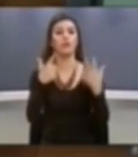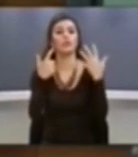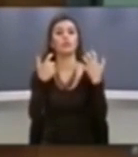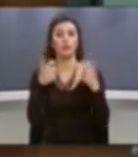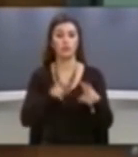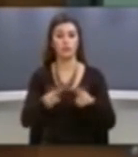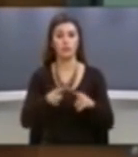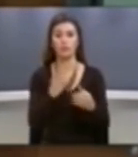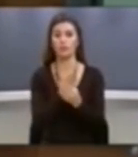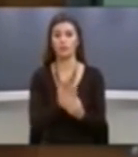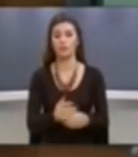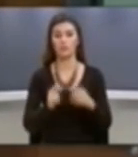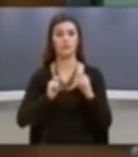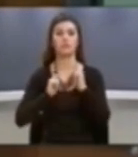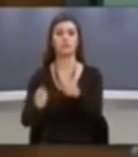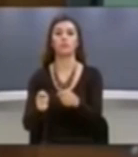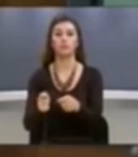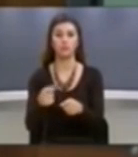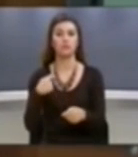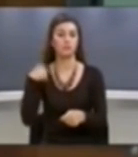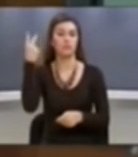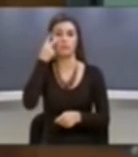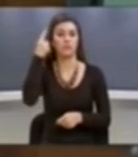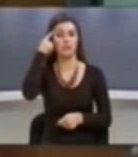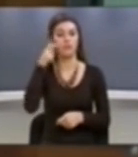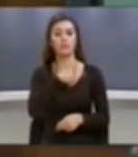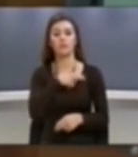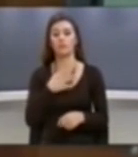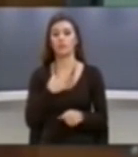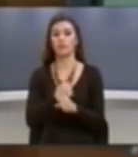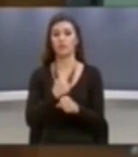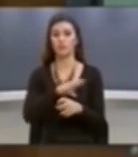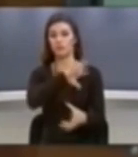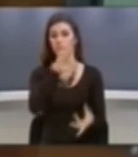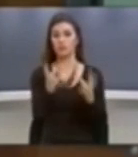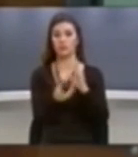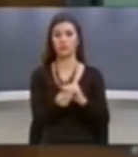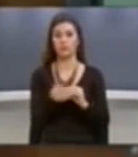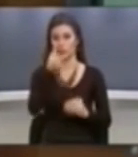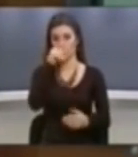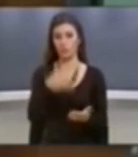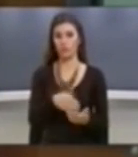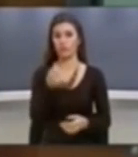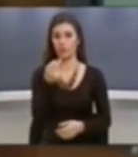qonë prokurori, dhe unë jam koshient për përgjegjësinë time dhe për punën time që kam bënë komunën e Prishtinës.